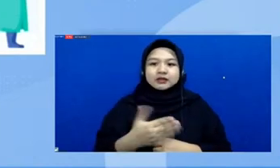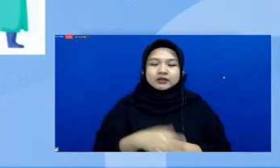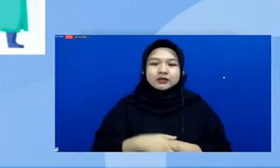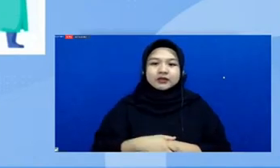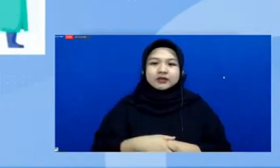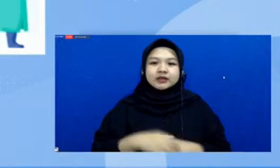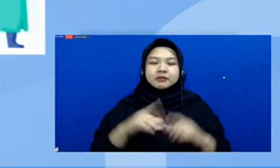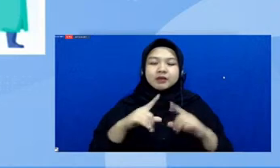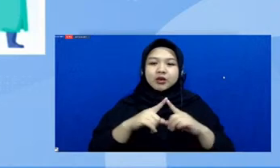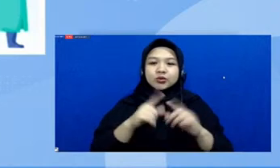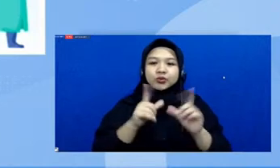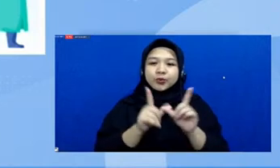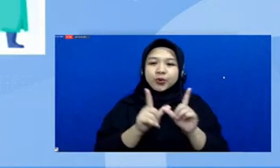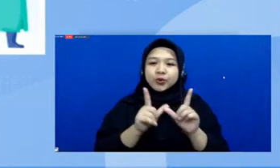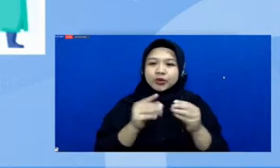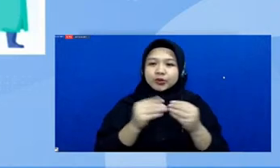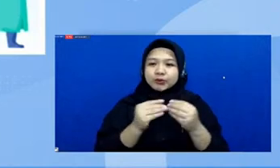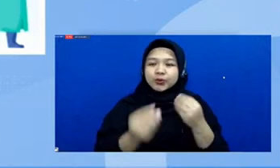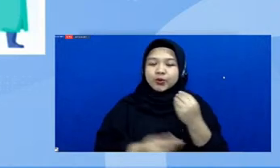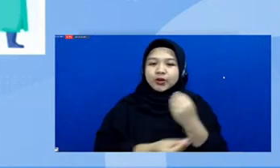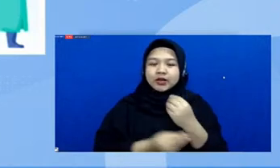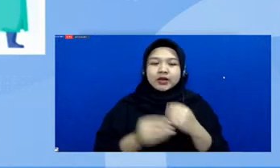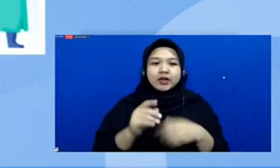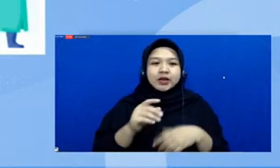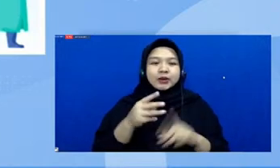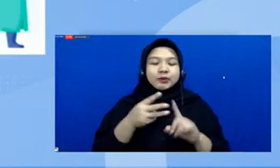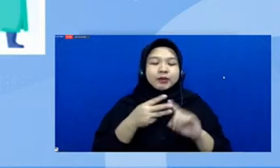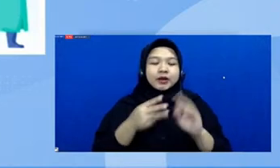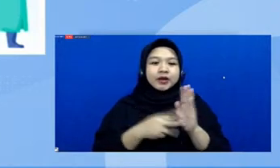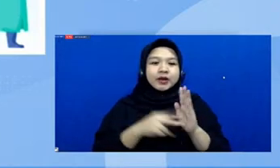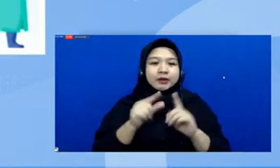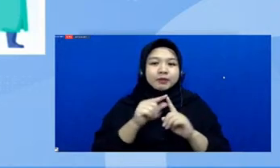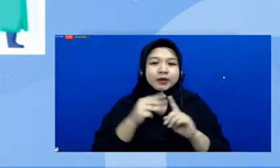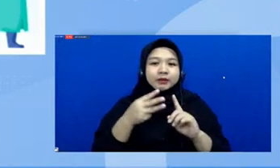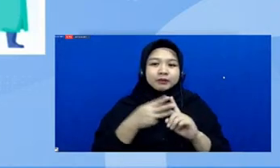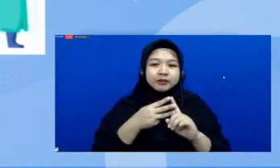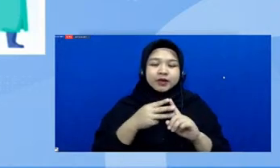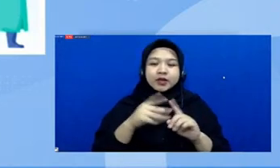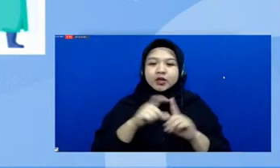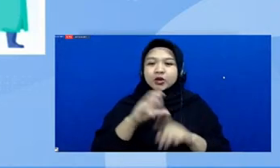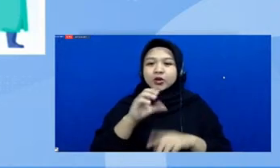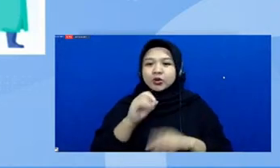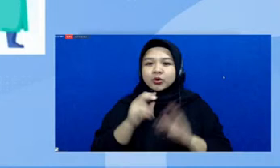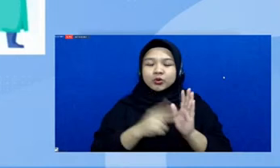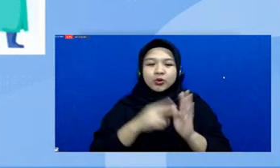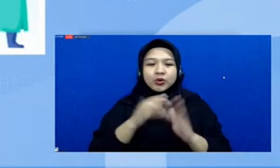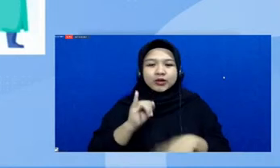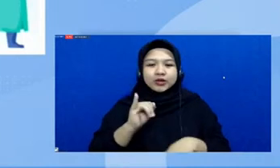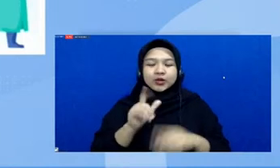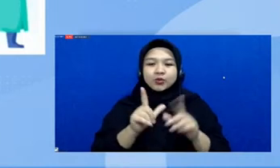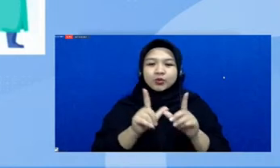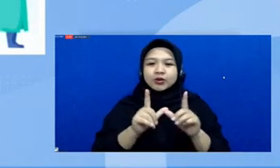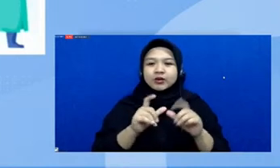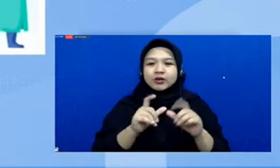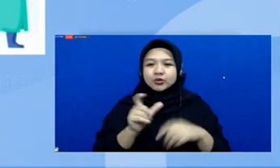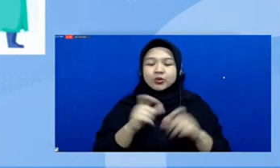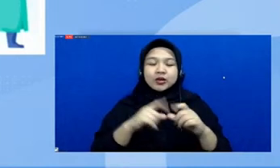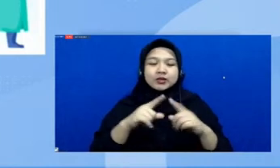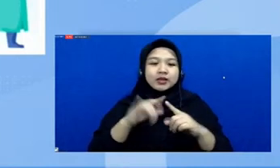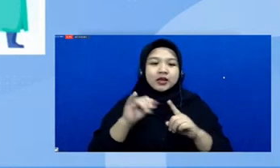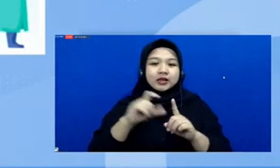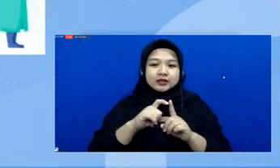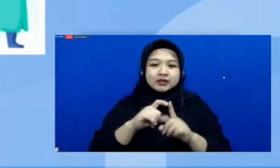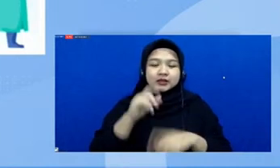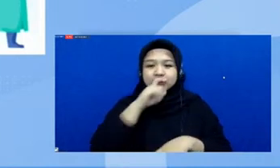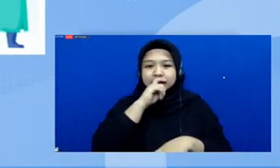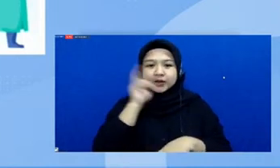Wibowo dan pada perwakilan dari BNPB, Pak Andreas Matius dan Mas Dodi dari USAID, ibu-ibu dan